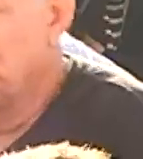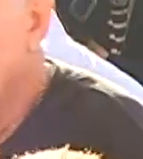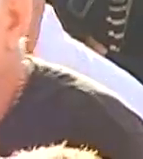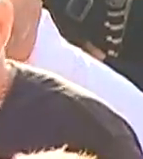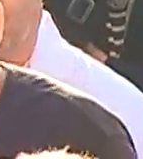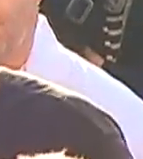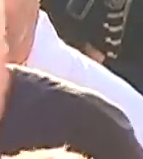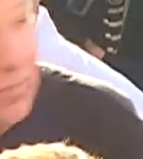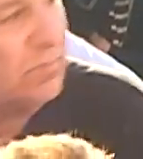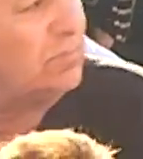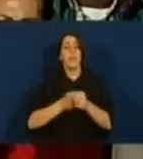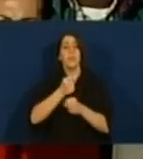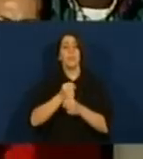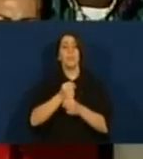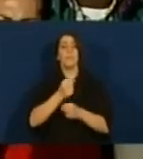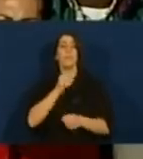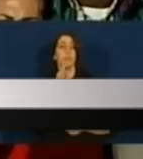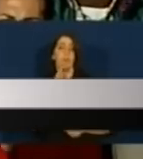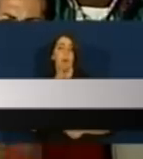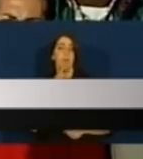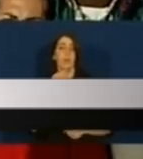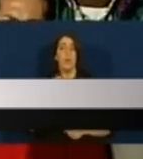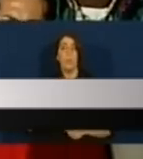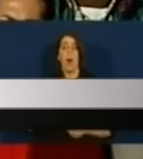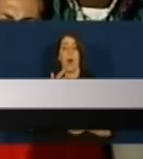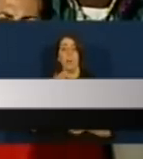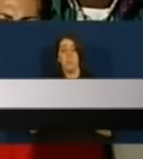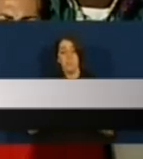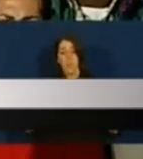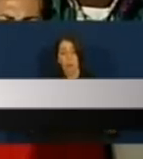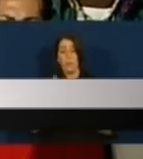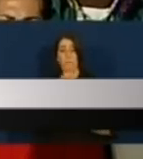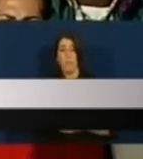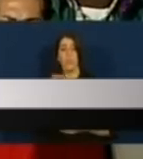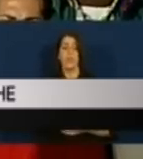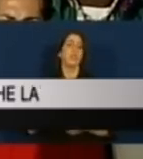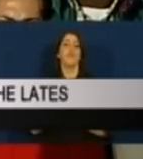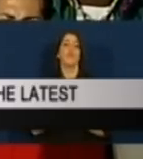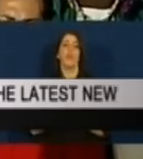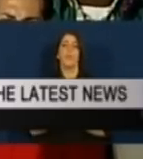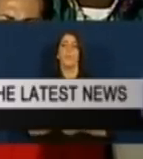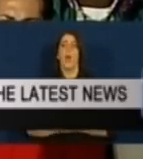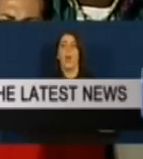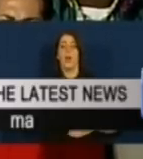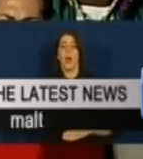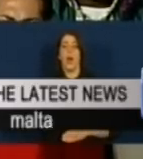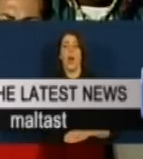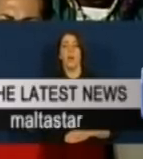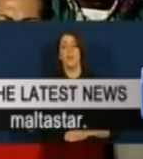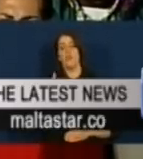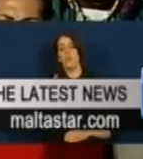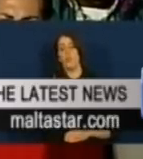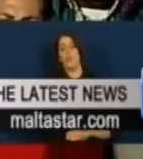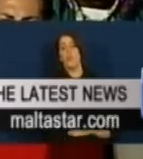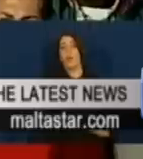se jħalli l-self-employed jaħdmu. Għalhekk dan il-moviment huwa kbur li huwa pro-business. Għandna